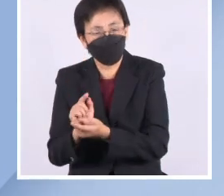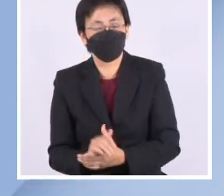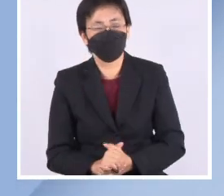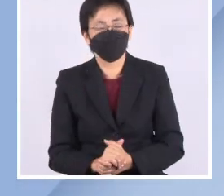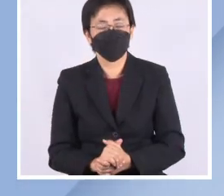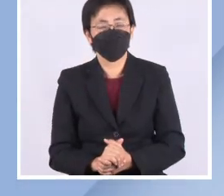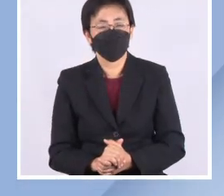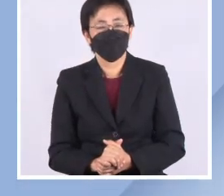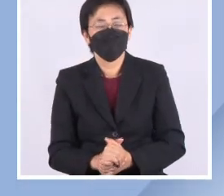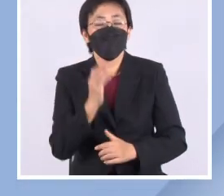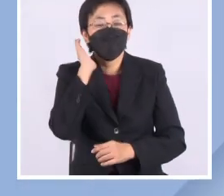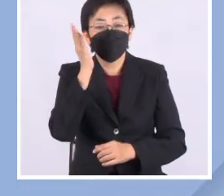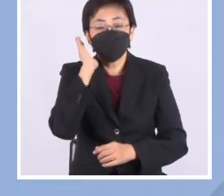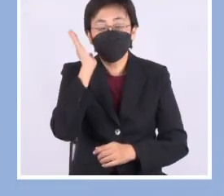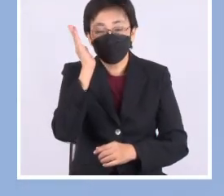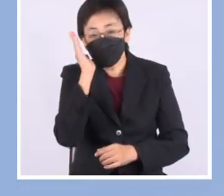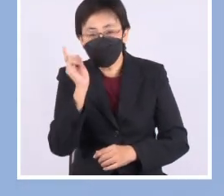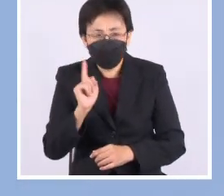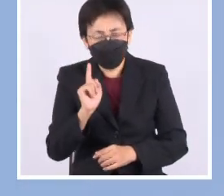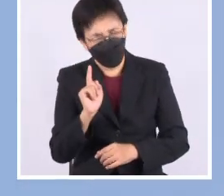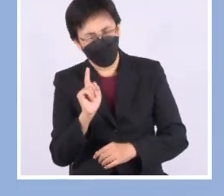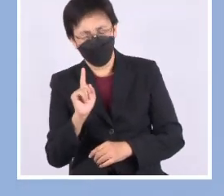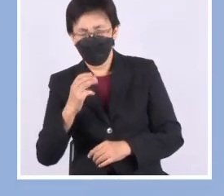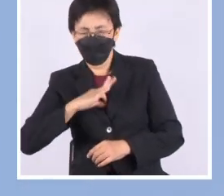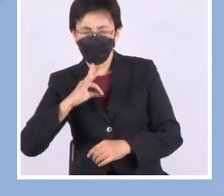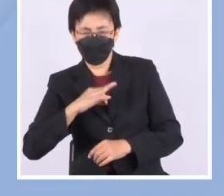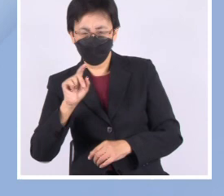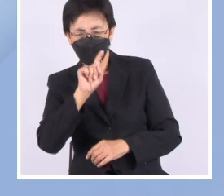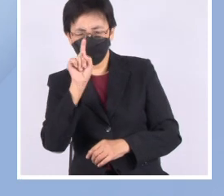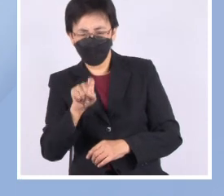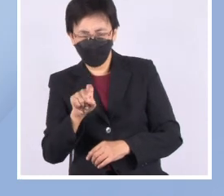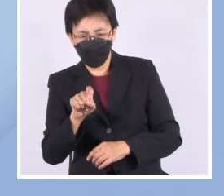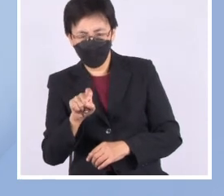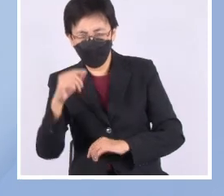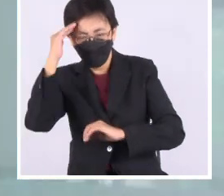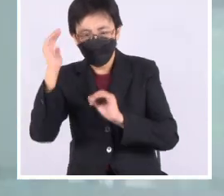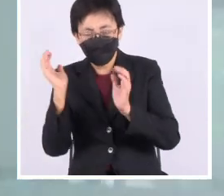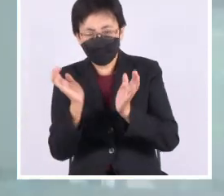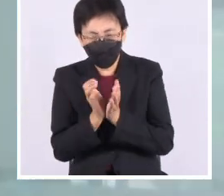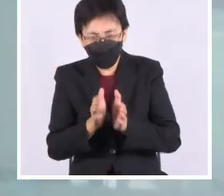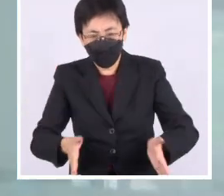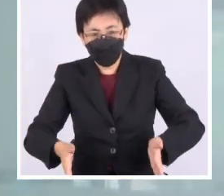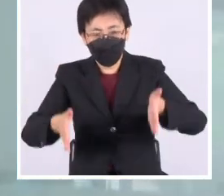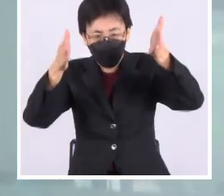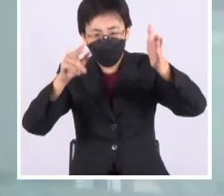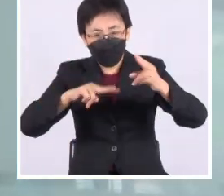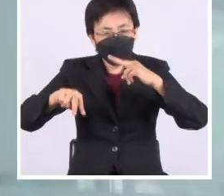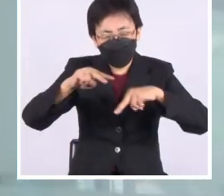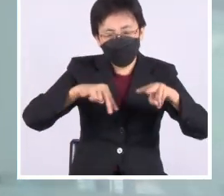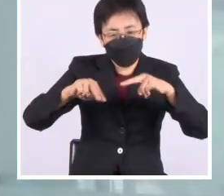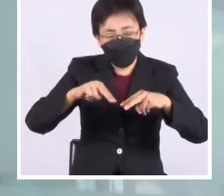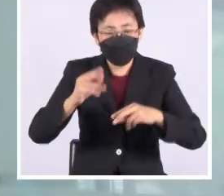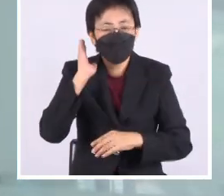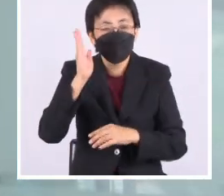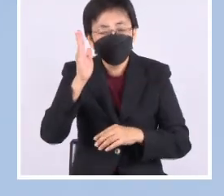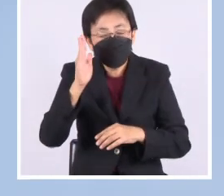ว่าในวันเกิดเหตุแอบเอะใจและสังเกตอยู่เหมือนกันตอนที่ตำรวจปิดอาคารตรวจสอบบุคคลเข้าออกโดยละเอียดผู้ต้องหากลับเ